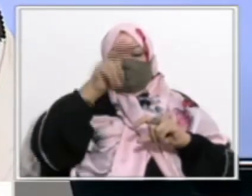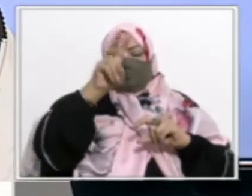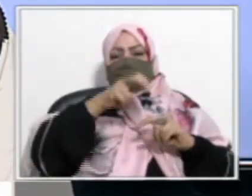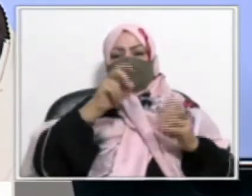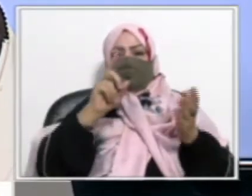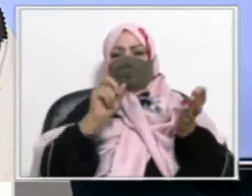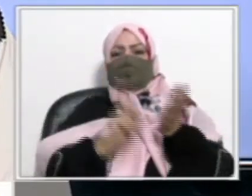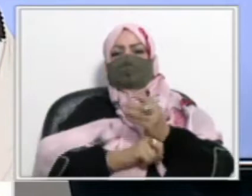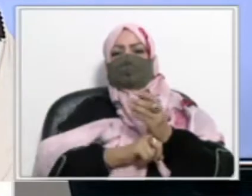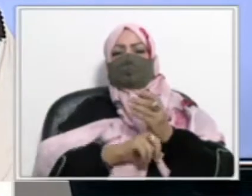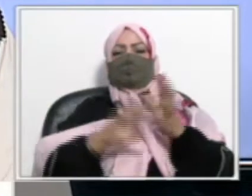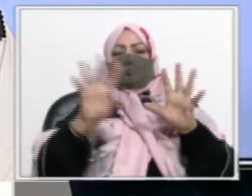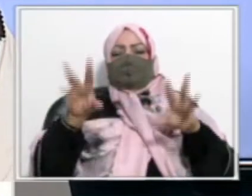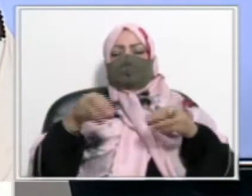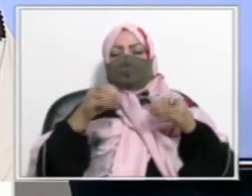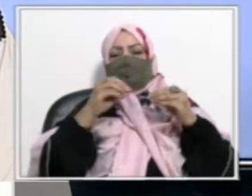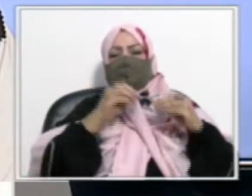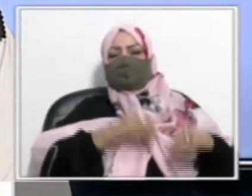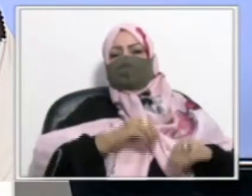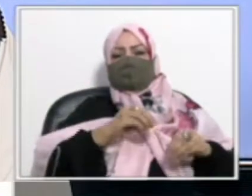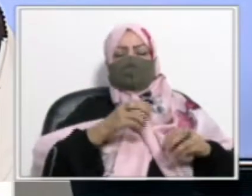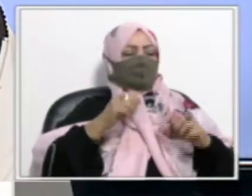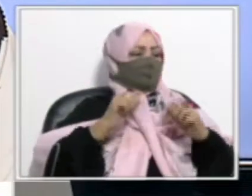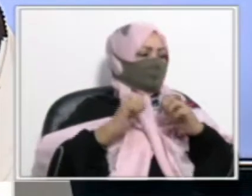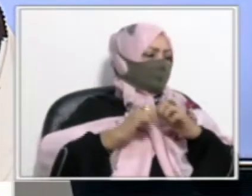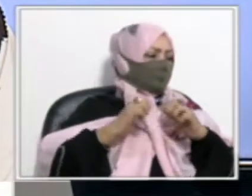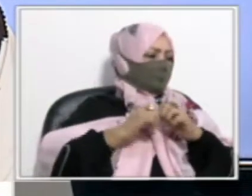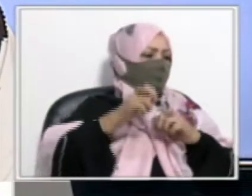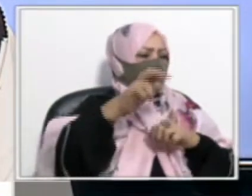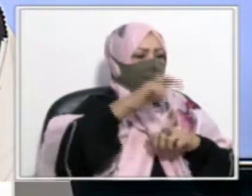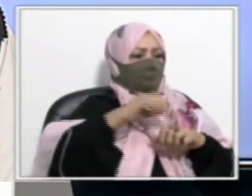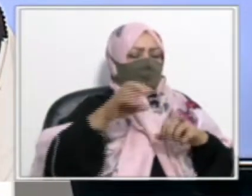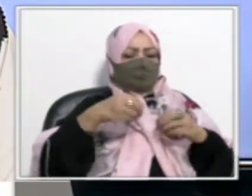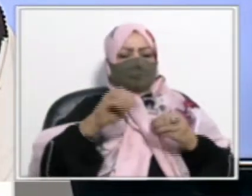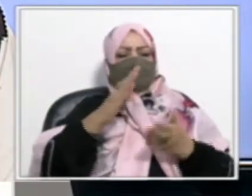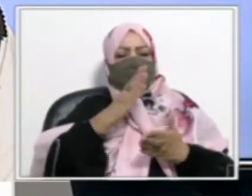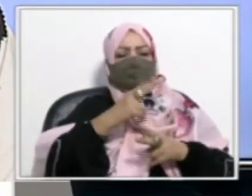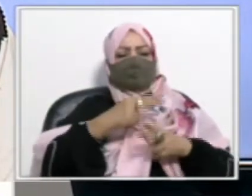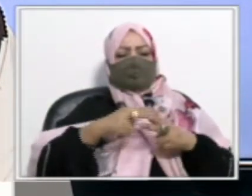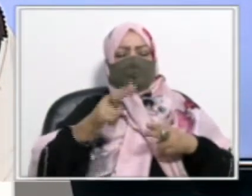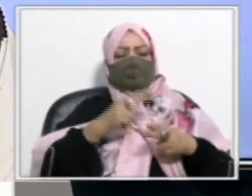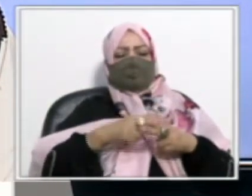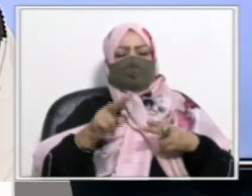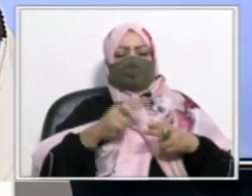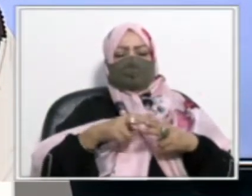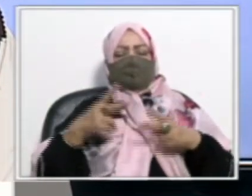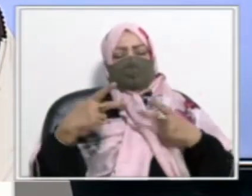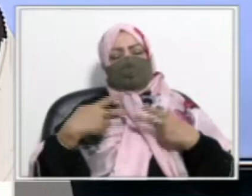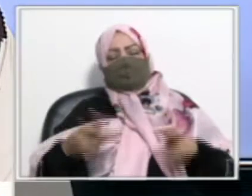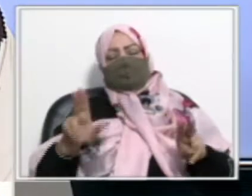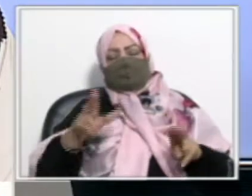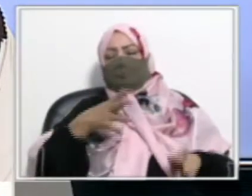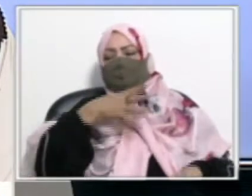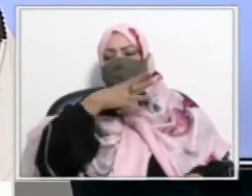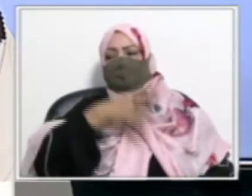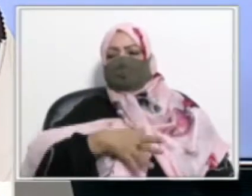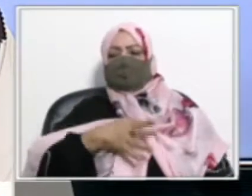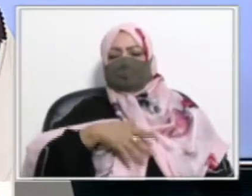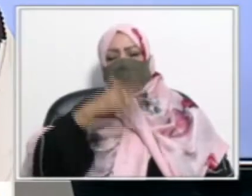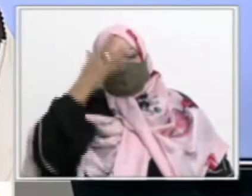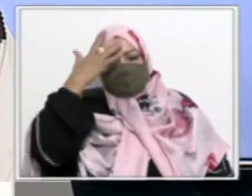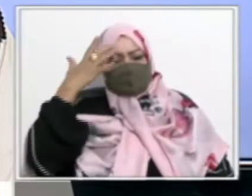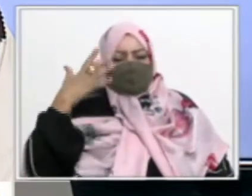مشايخنا الفضلاء ولا بأس بها بناء على هذا الأمر إن سارت على هذا